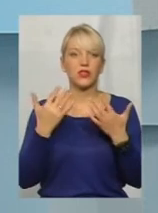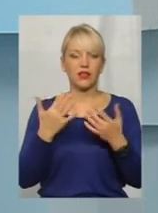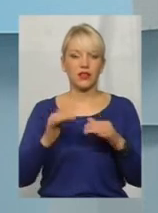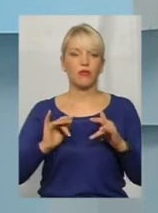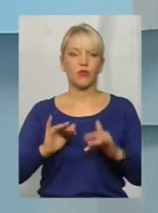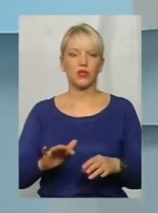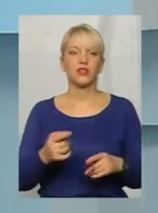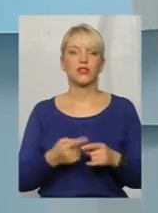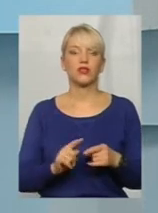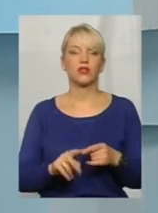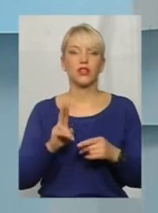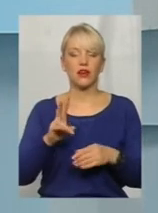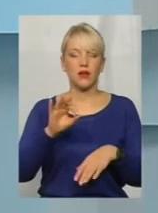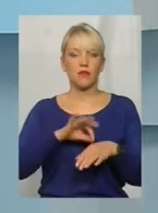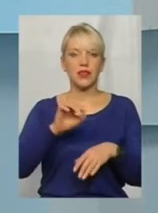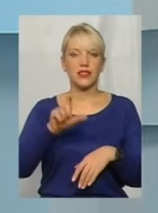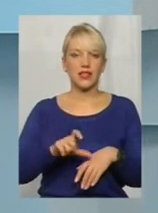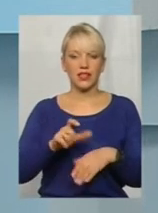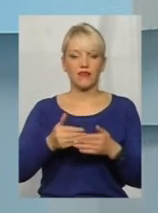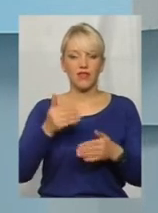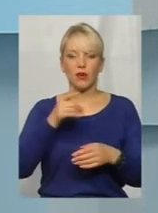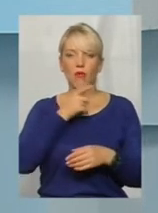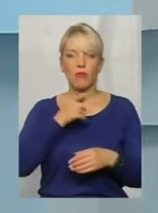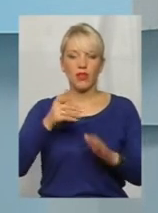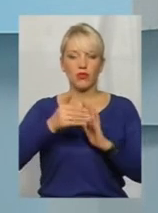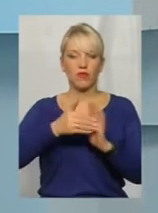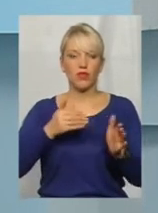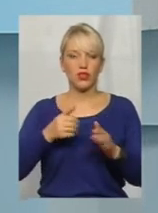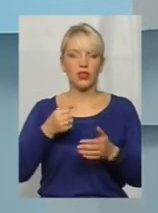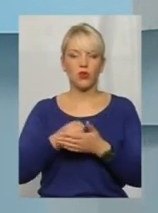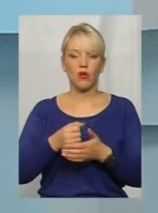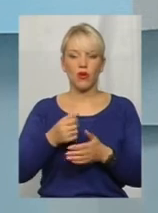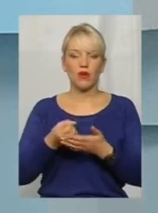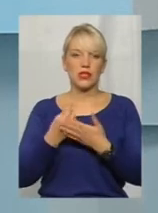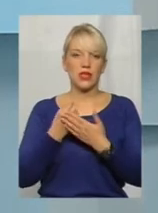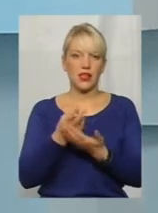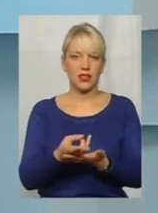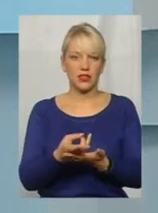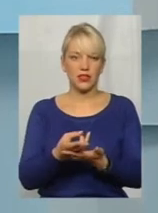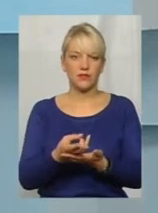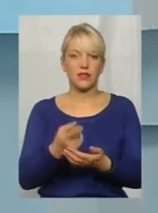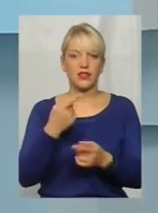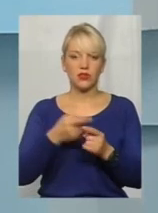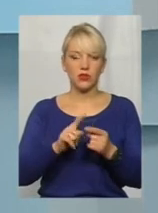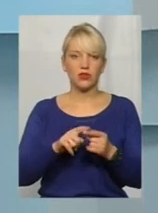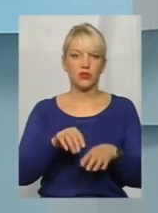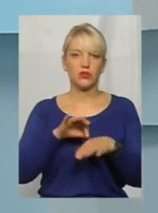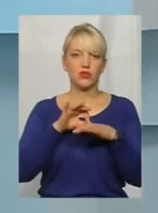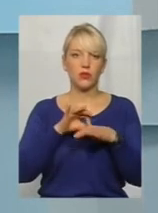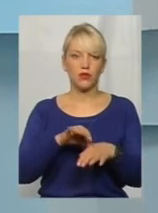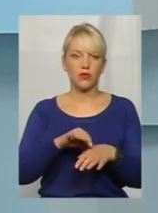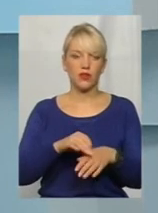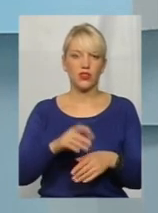того, як коли пацієнт від моменту виклику до моменту його доставлення в заклад охорони здоров'я, його супроводжують